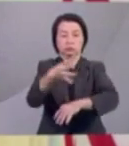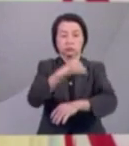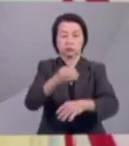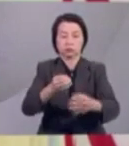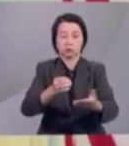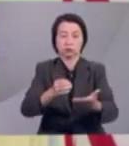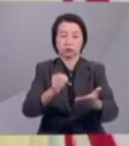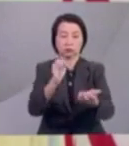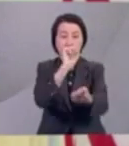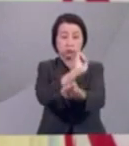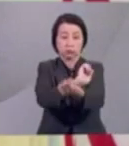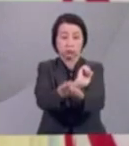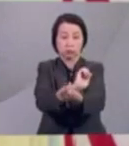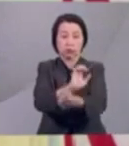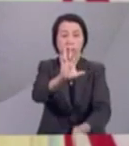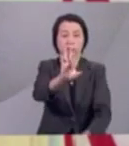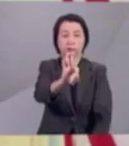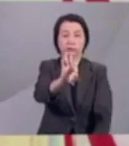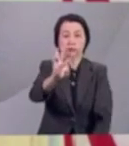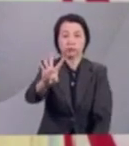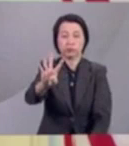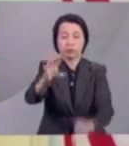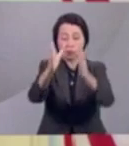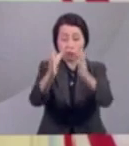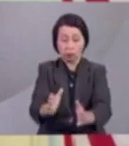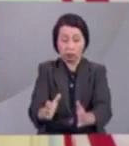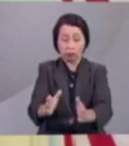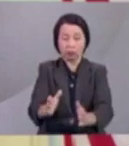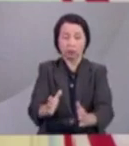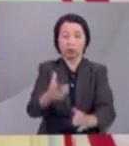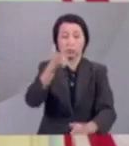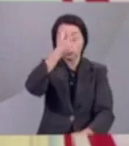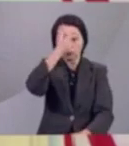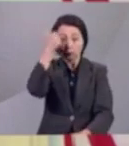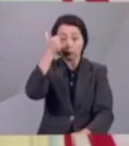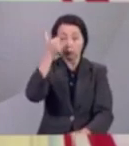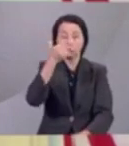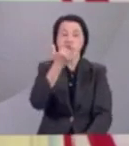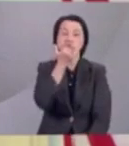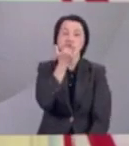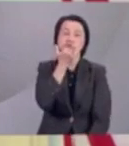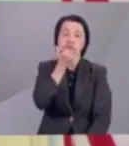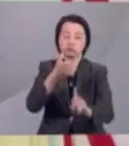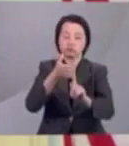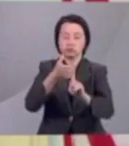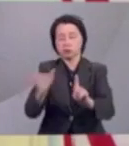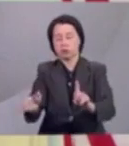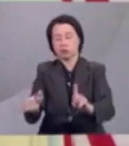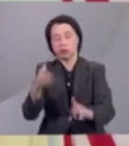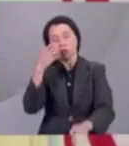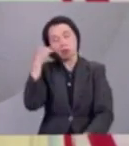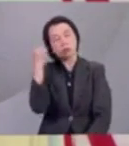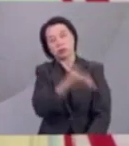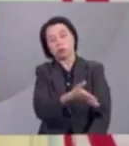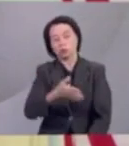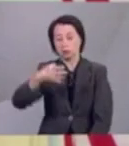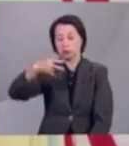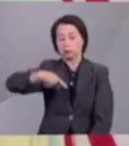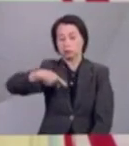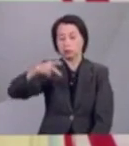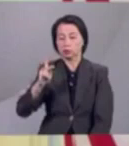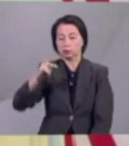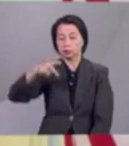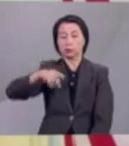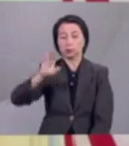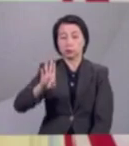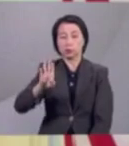mereman 94 individu di atas kesalahan engkar arahan PKPB.